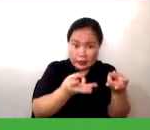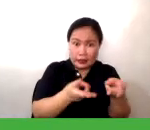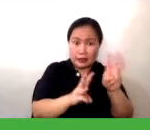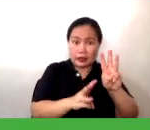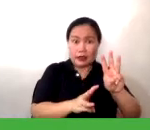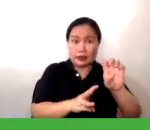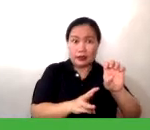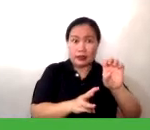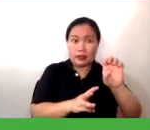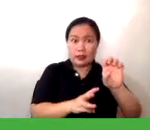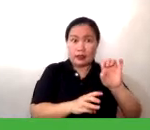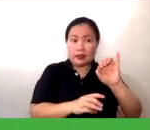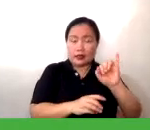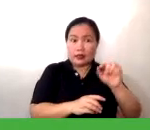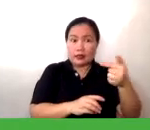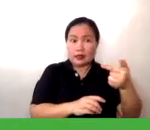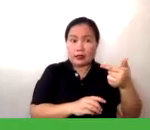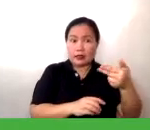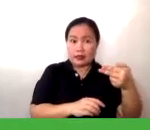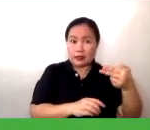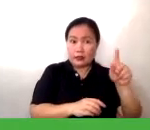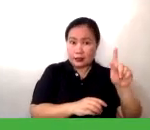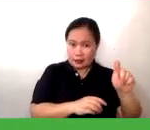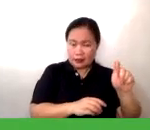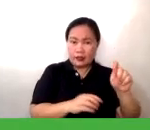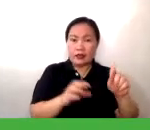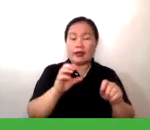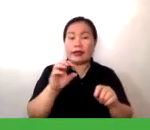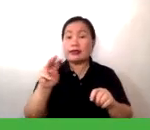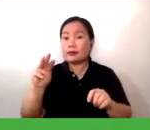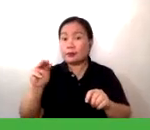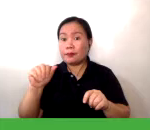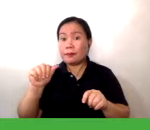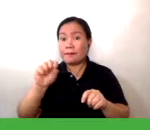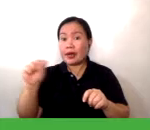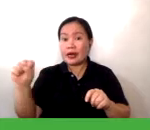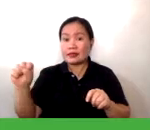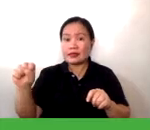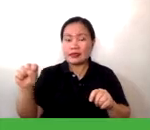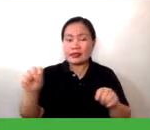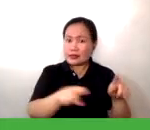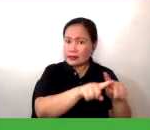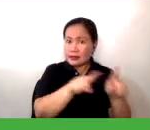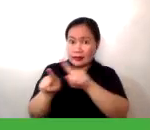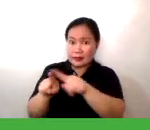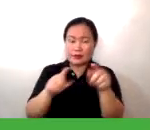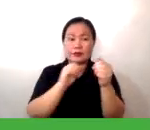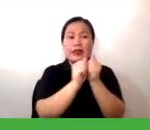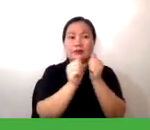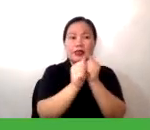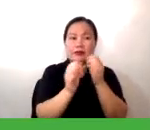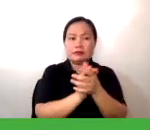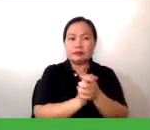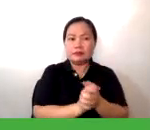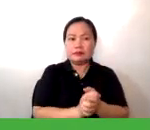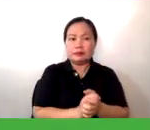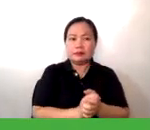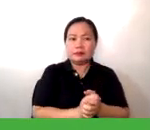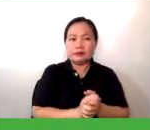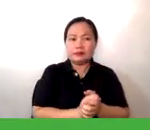are often interchangeably used. Pero magkaiba po ang meaning nila.